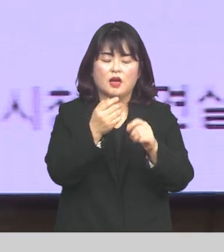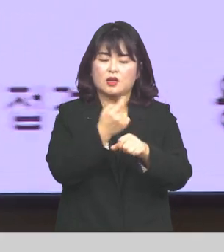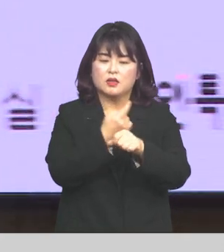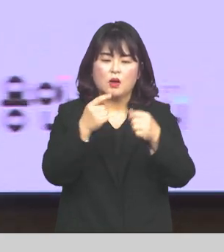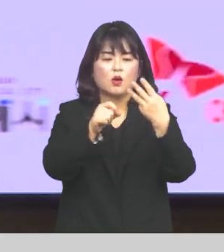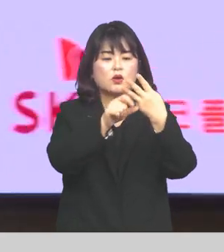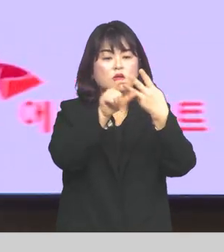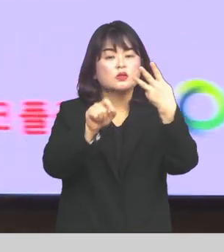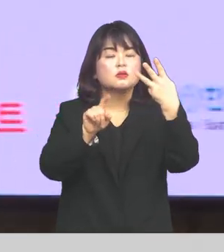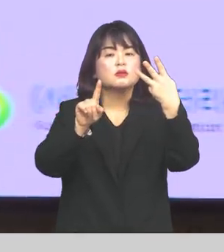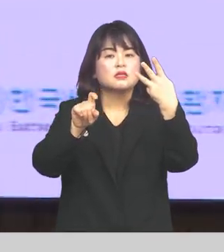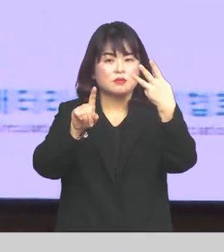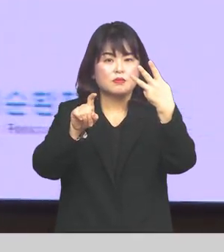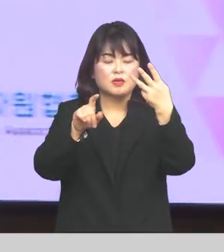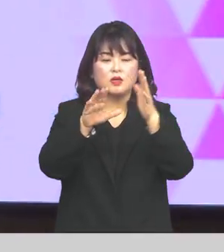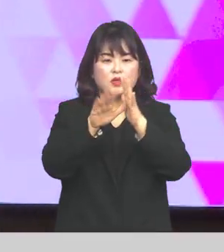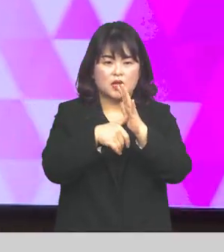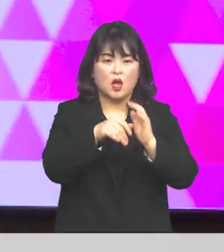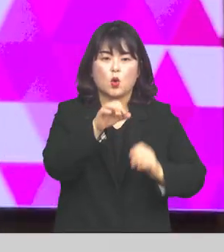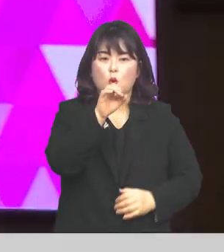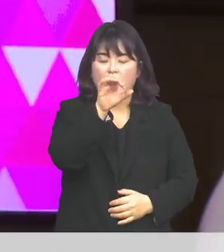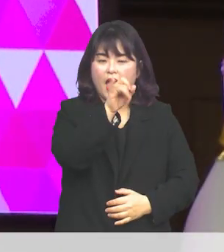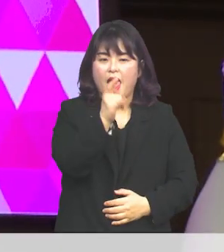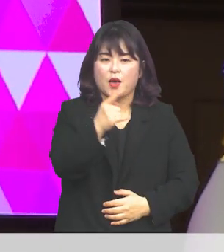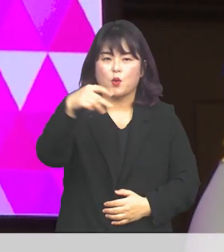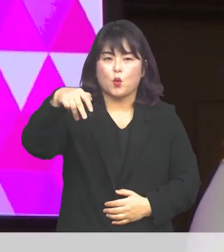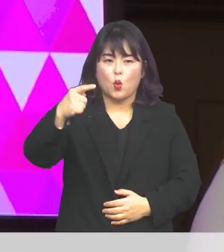용인특례시는 지난 11일 SK에코플랜트,